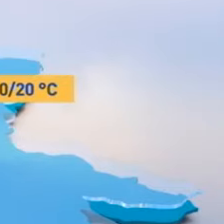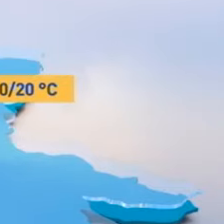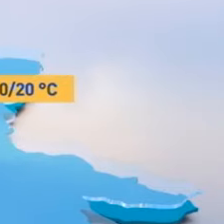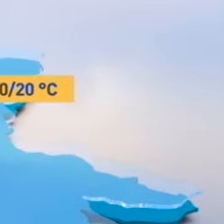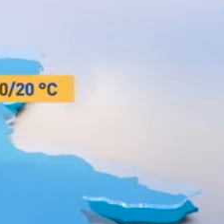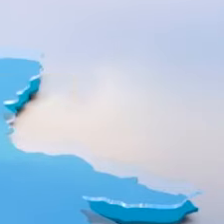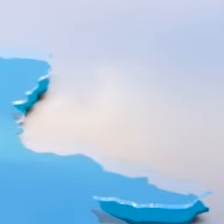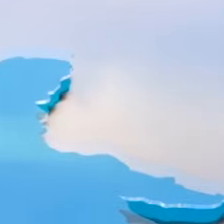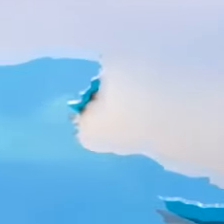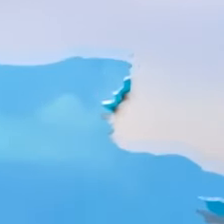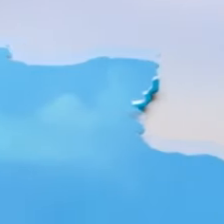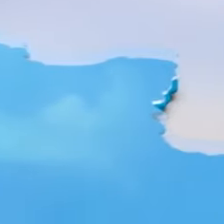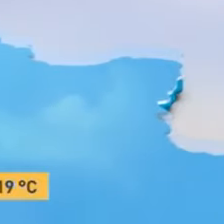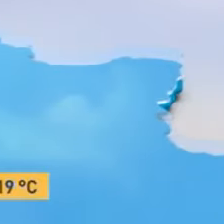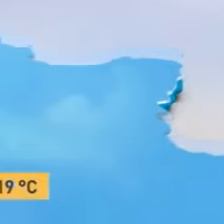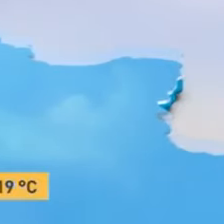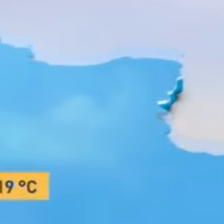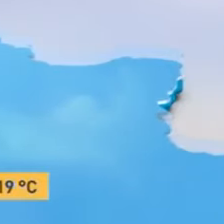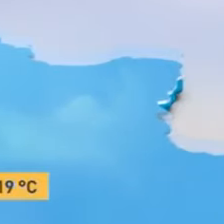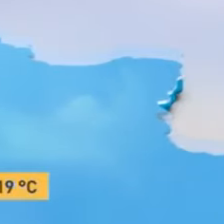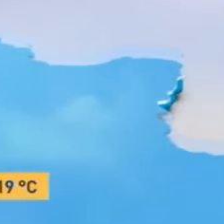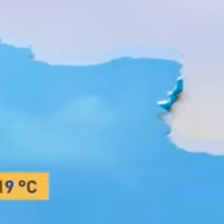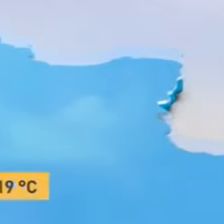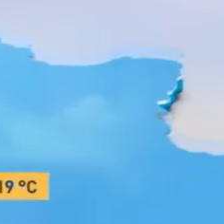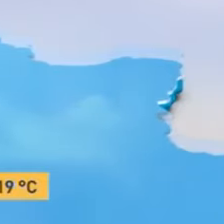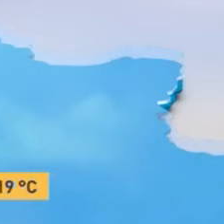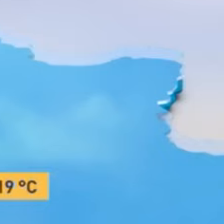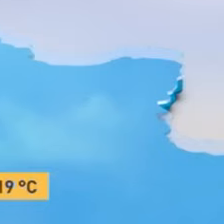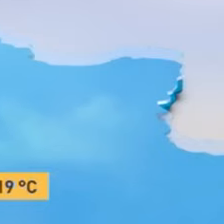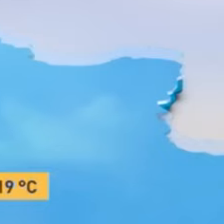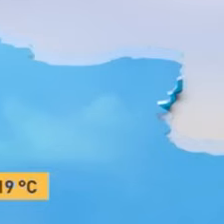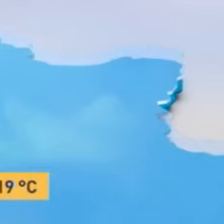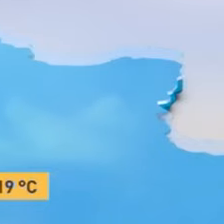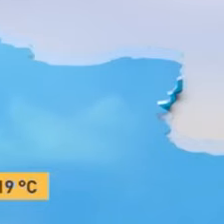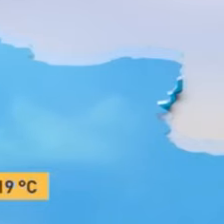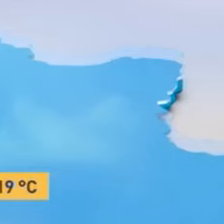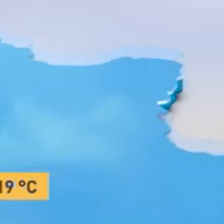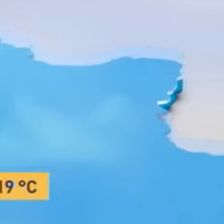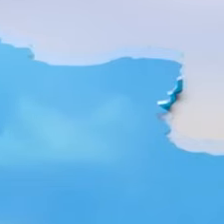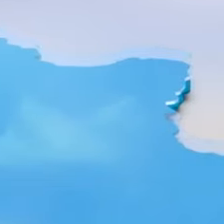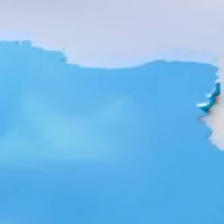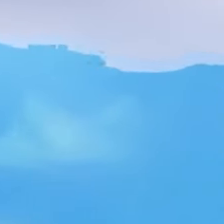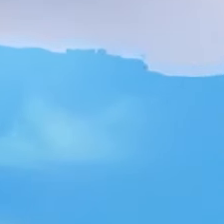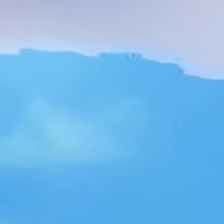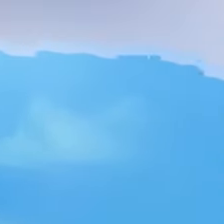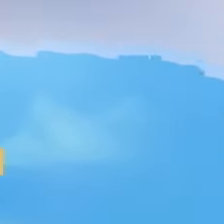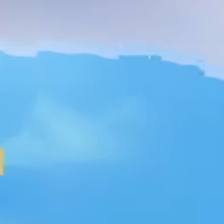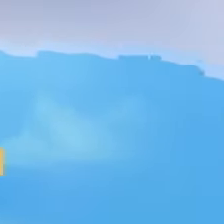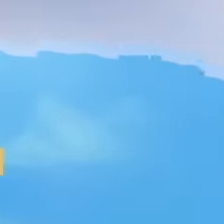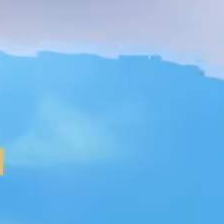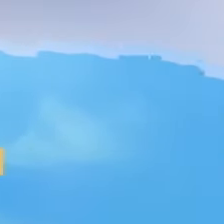grmljavinom, krajem dana i tokom noći prestanak padavina, jutarnja temperatura od 8 do 12, a dnevna